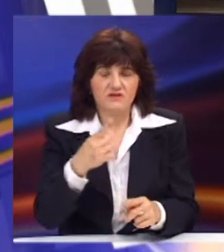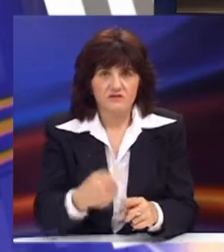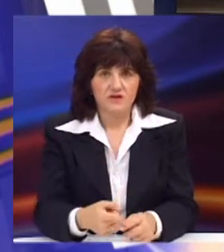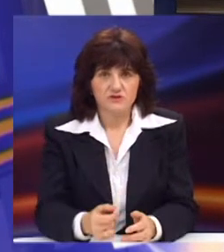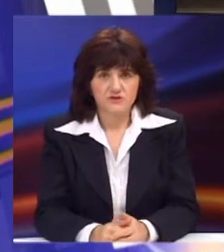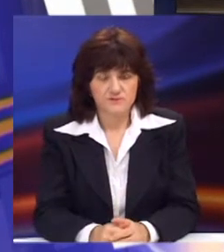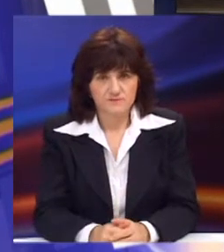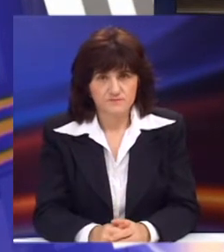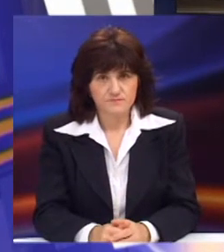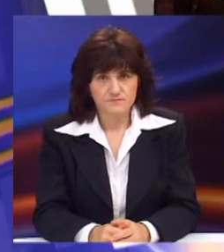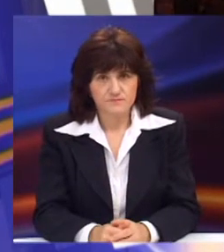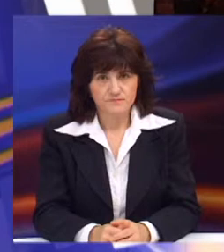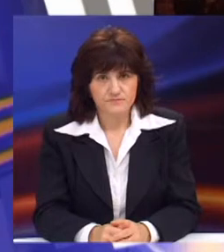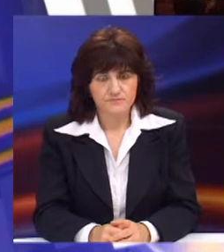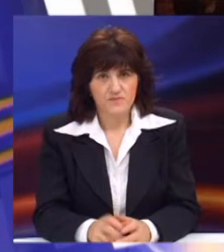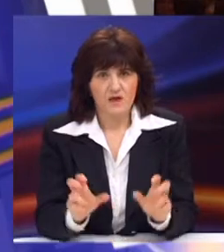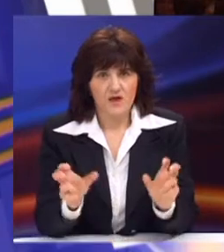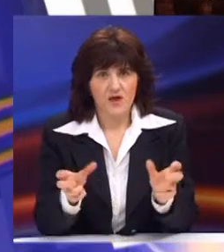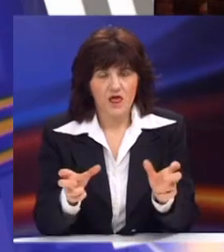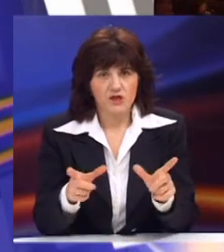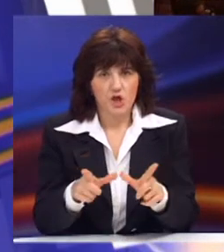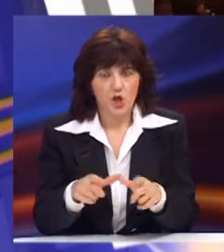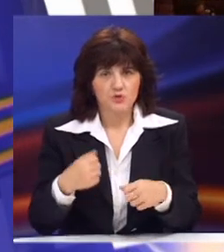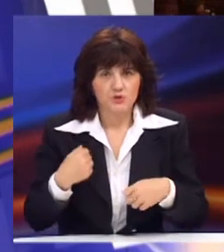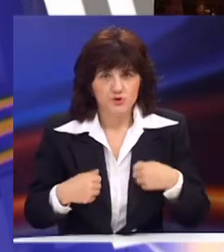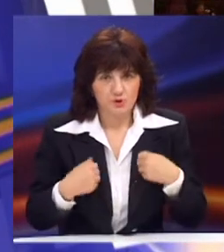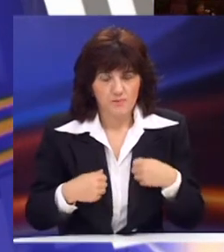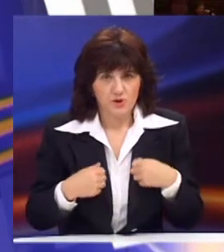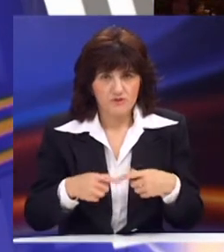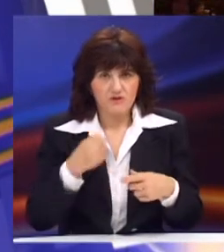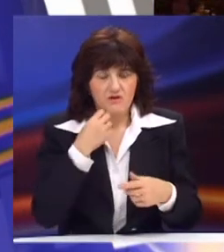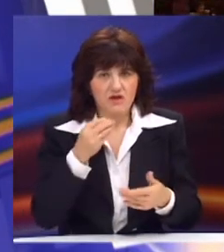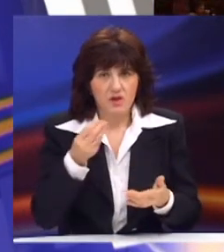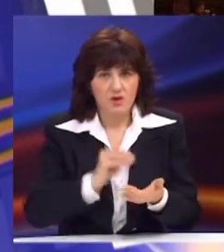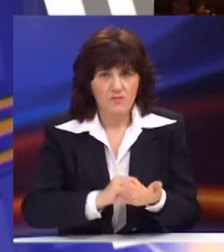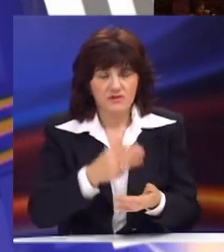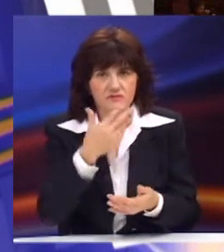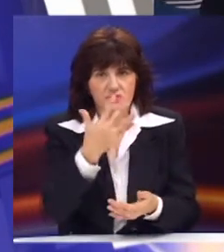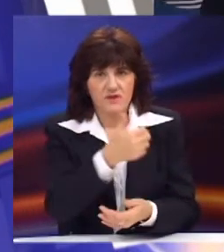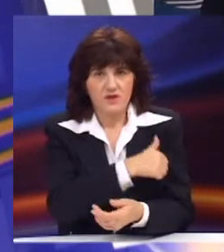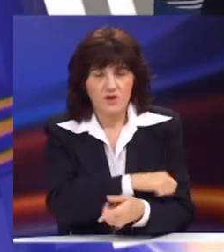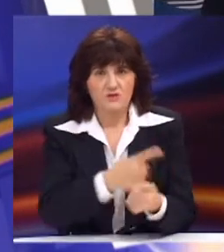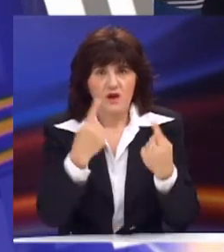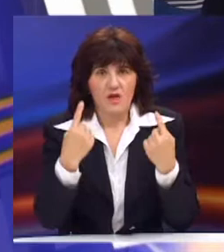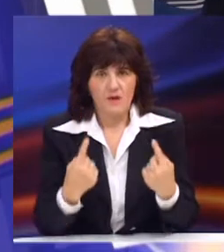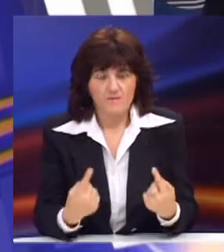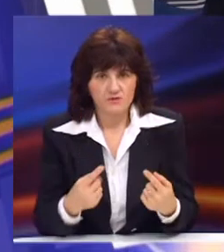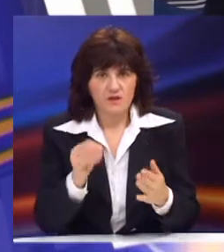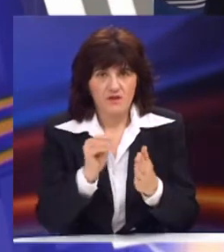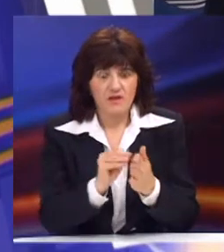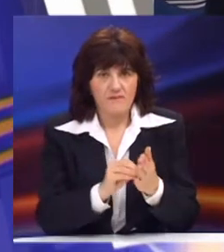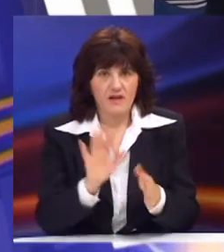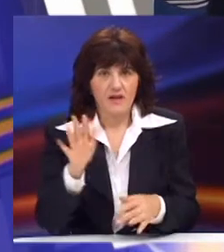privatizaciji netačni. Radio Subotica u godini kada obeležava 45 godina postojanja i rada